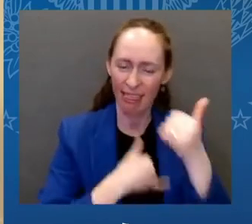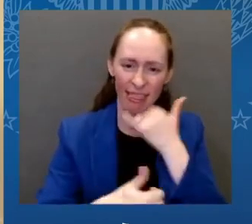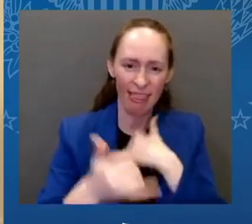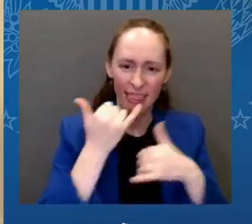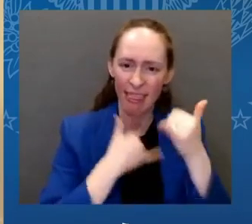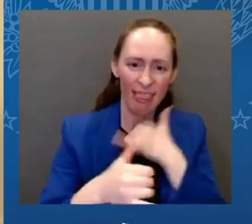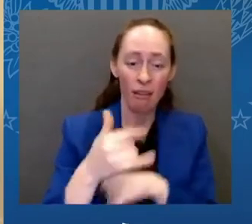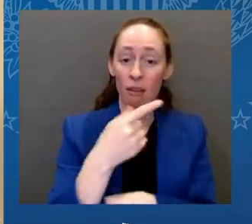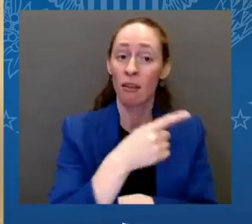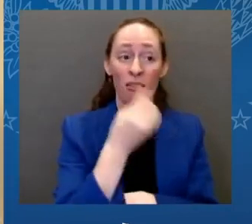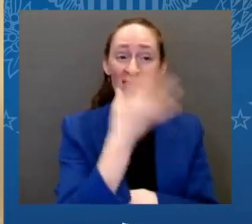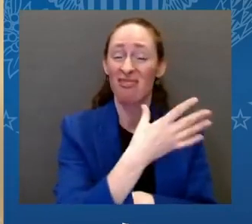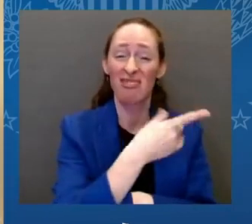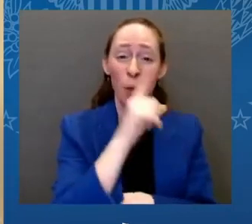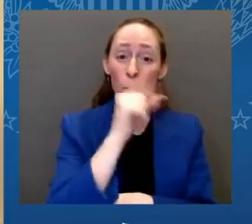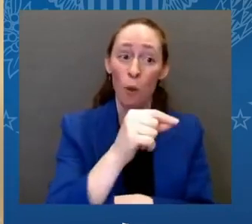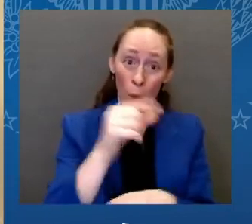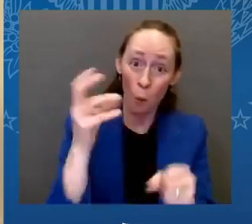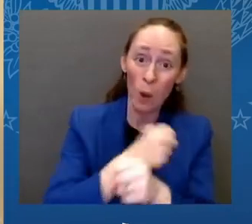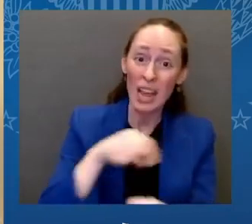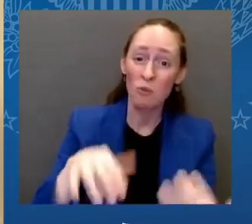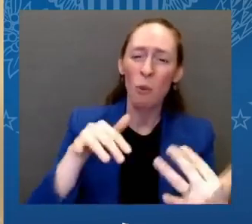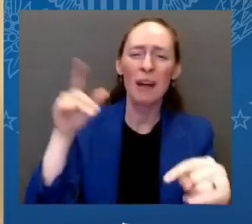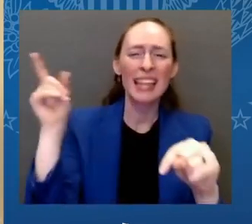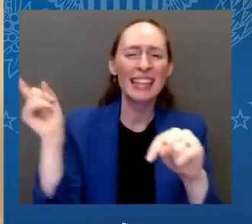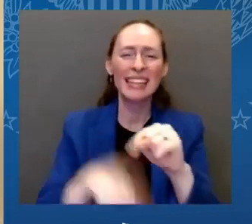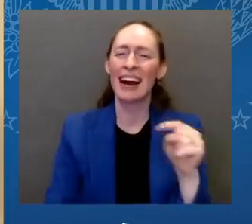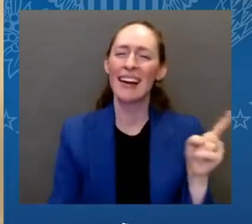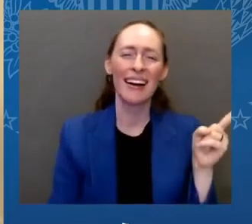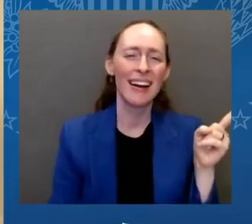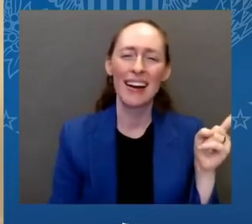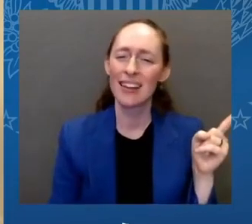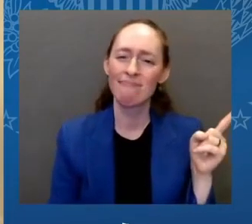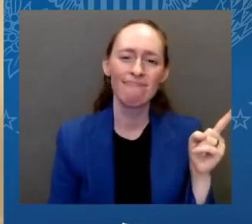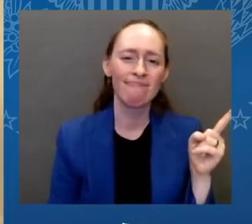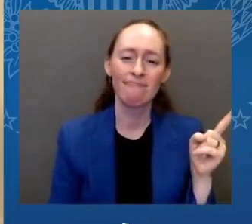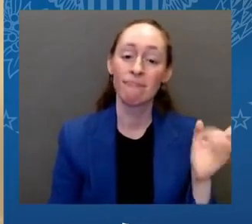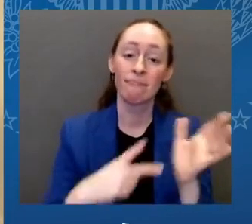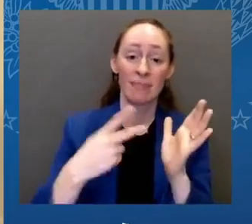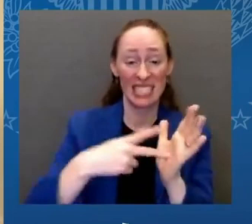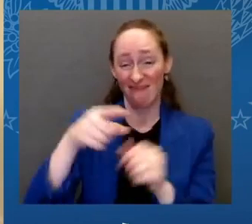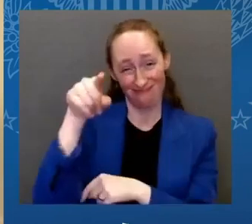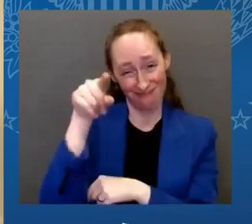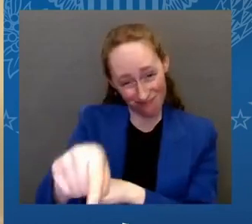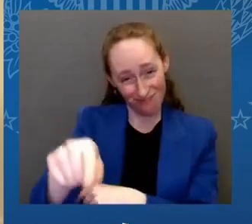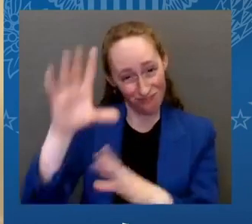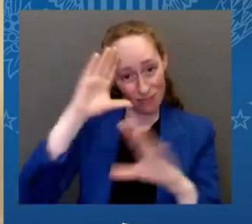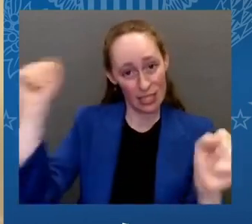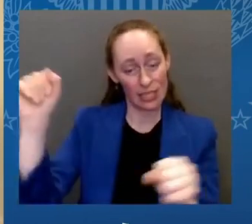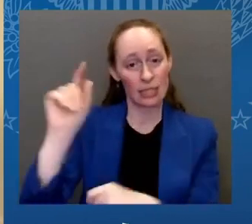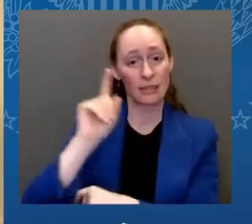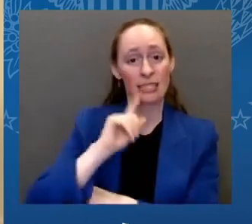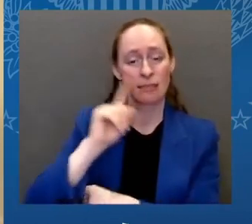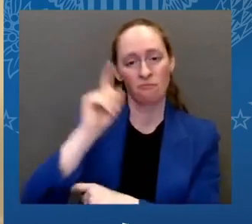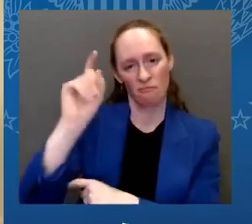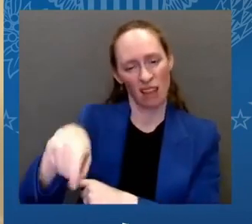зможе виграти цю війну, то в той час президент повинен бути в тій позиції, коли він вирішить, як далі